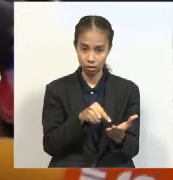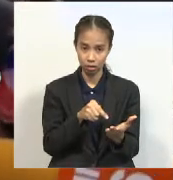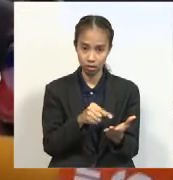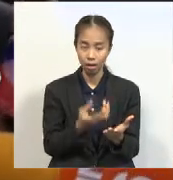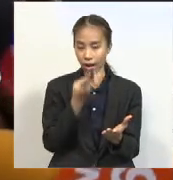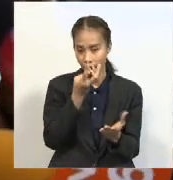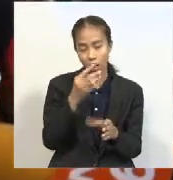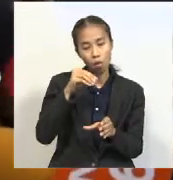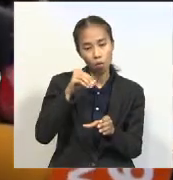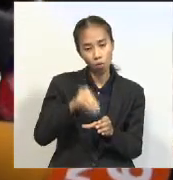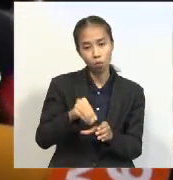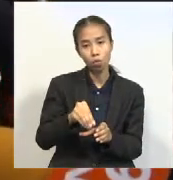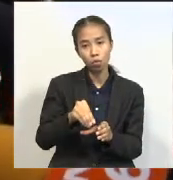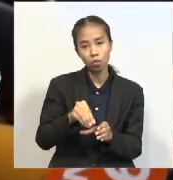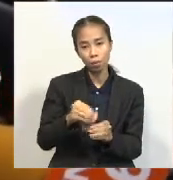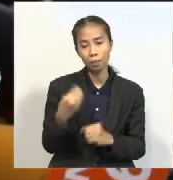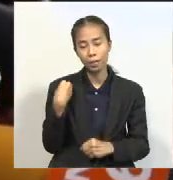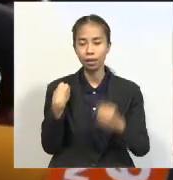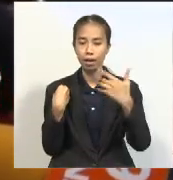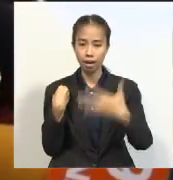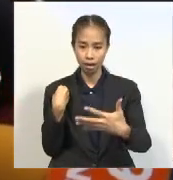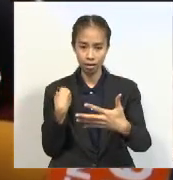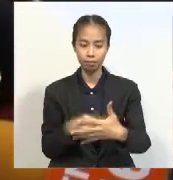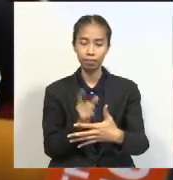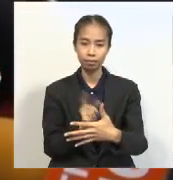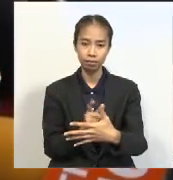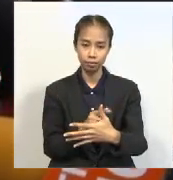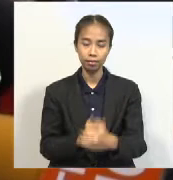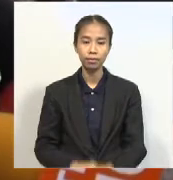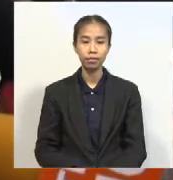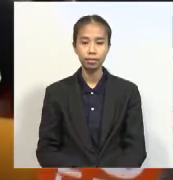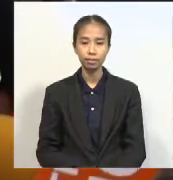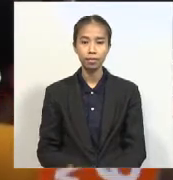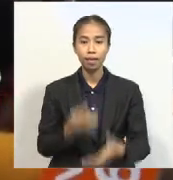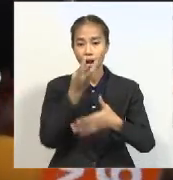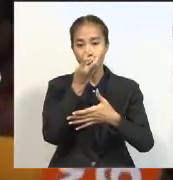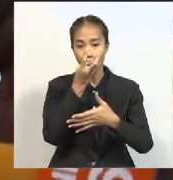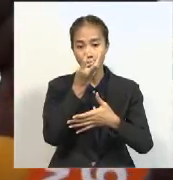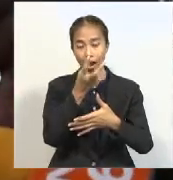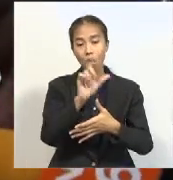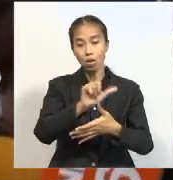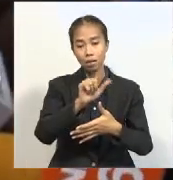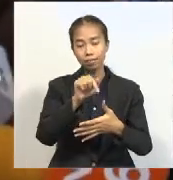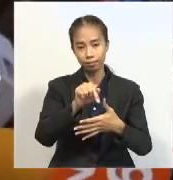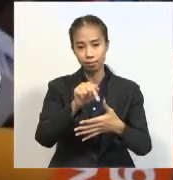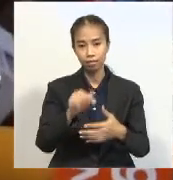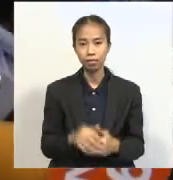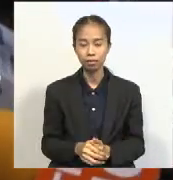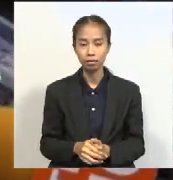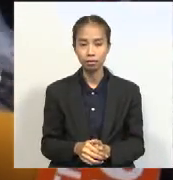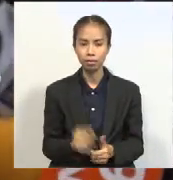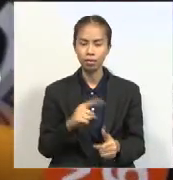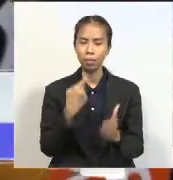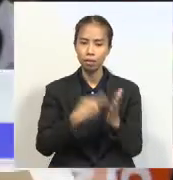กรผู้ปลูกข้าวเนี่ย5ชนิดก็คือข้าวเปลือกเจ้าประกัน